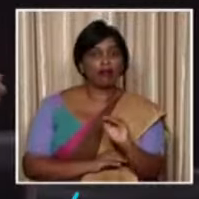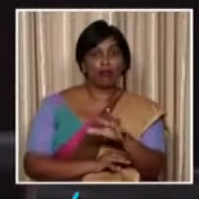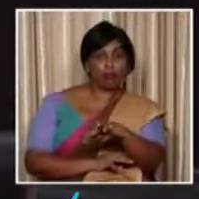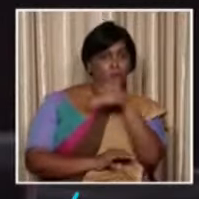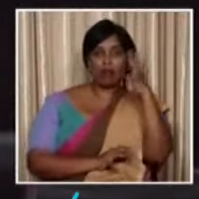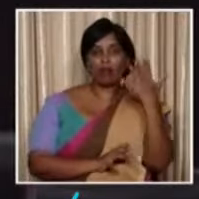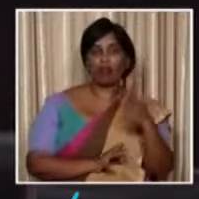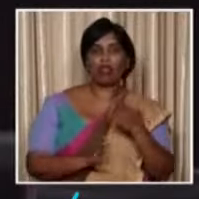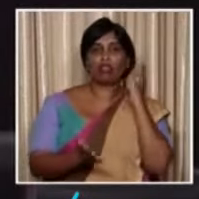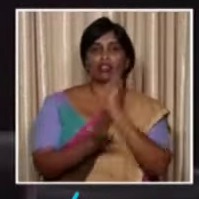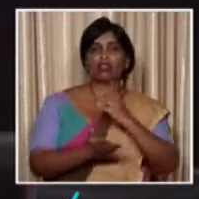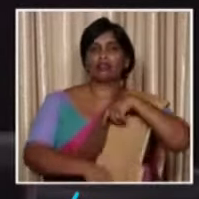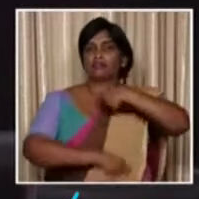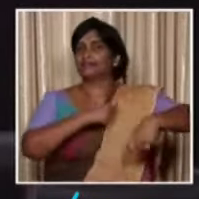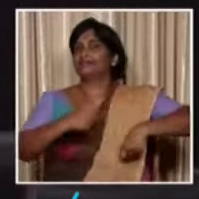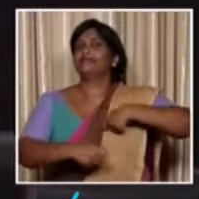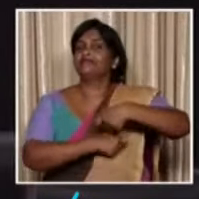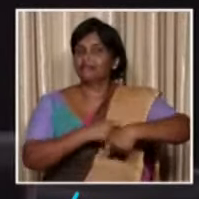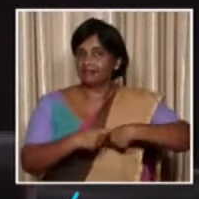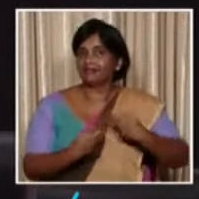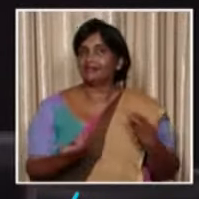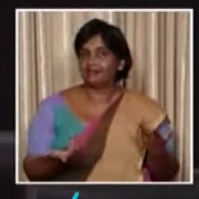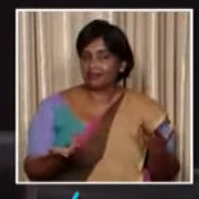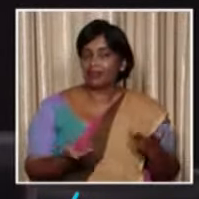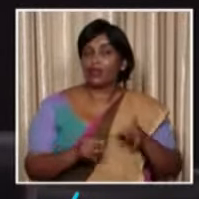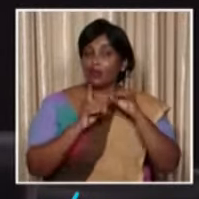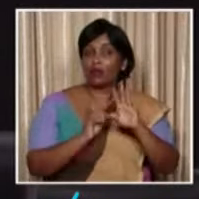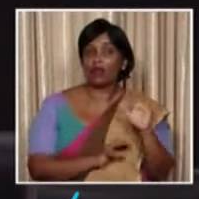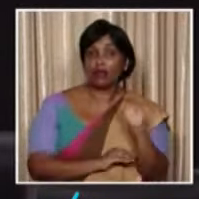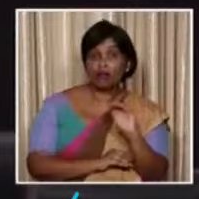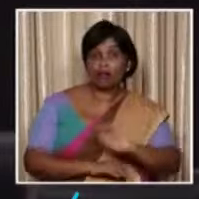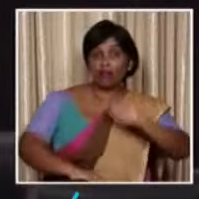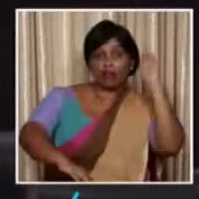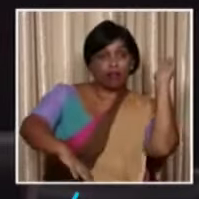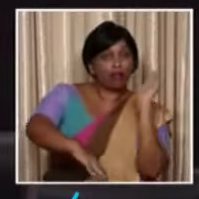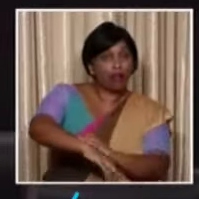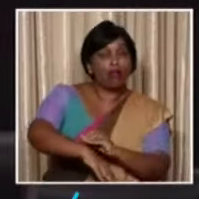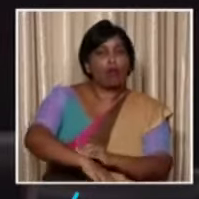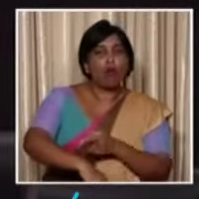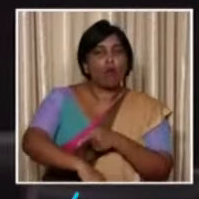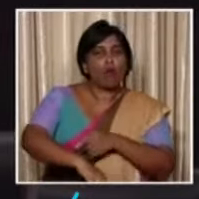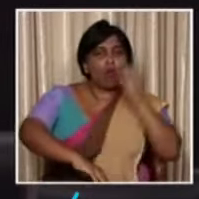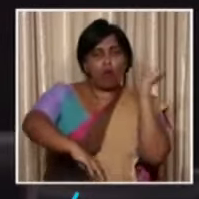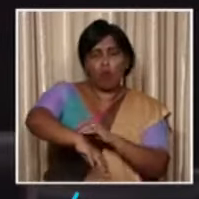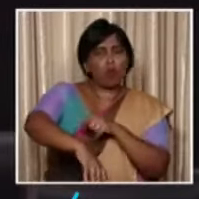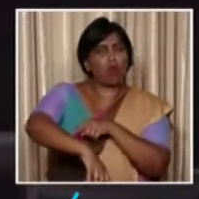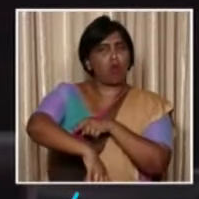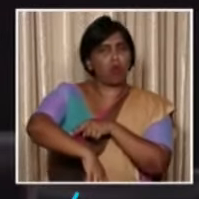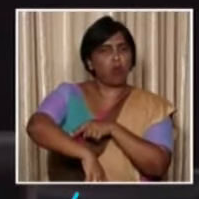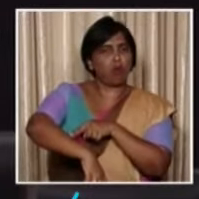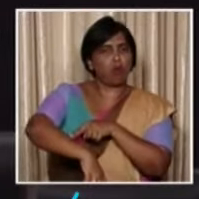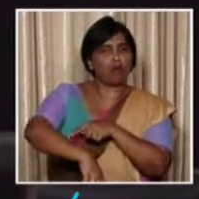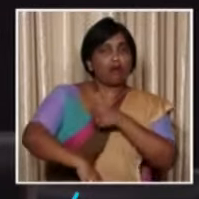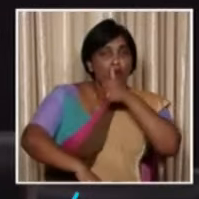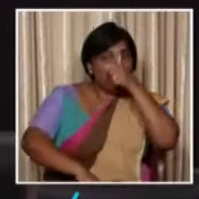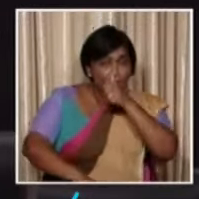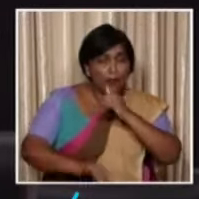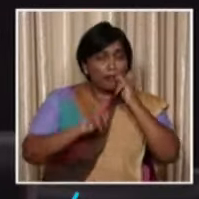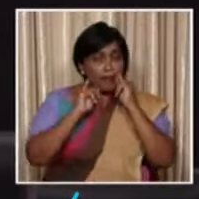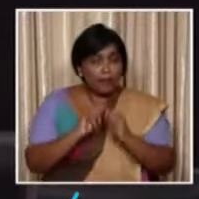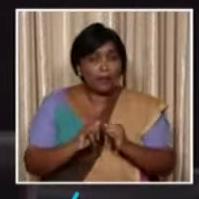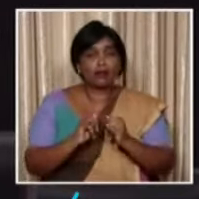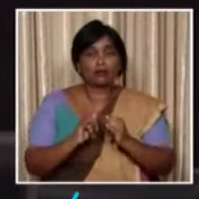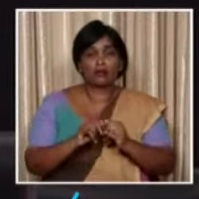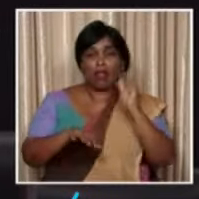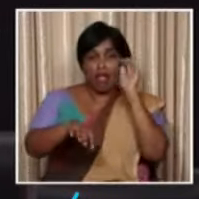නැත්තම් දරට ගන්නවා හැබැයි නය දෂ්ට කරන්න හදන්නේ කාටද මේ හොරකම දූෂණේ